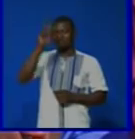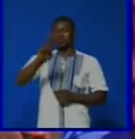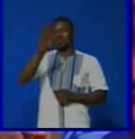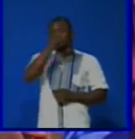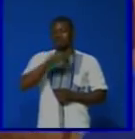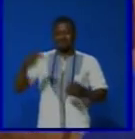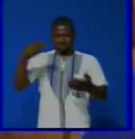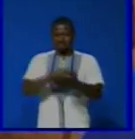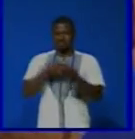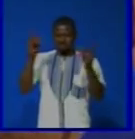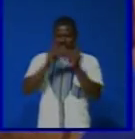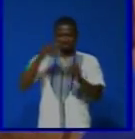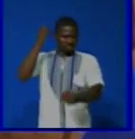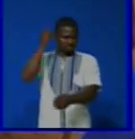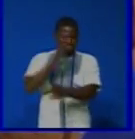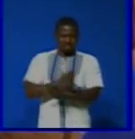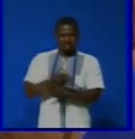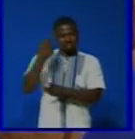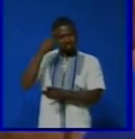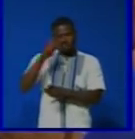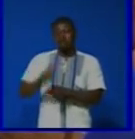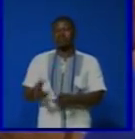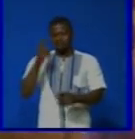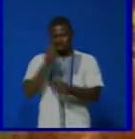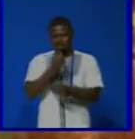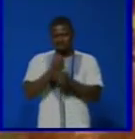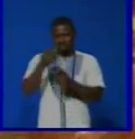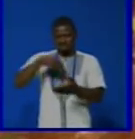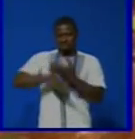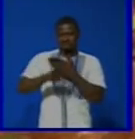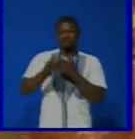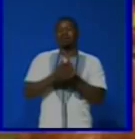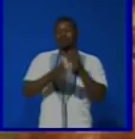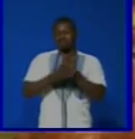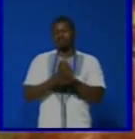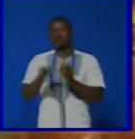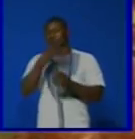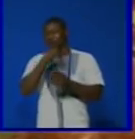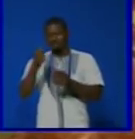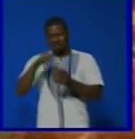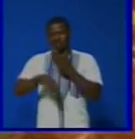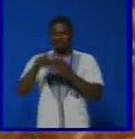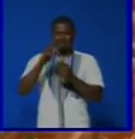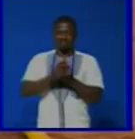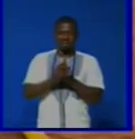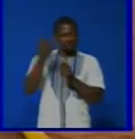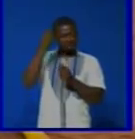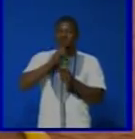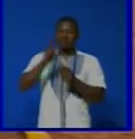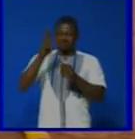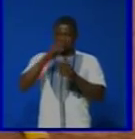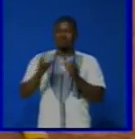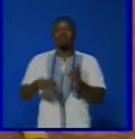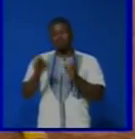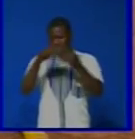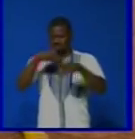désormais aptes à aborder la vie active dans leurs spécialités respectives. Ils sont composés, entre autres,